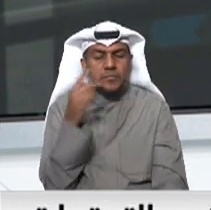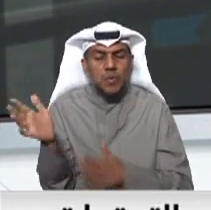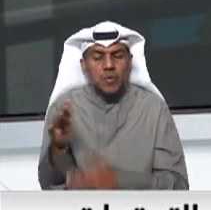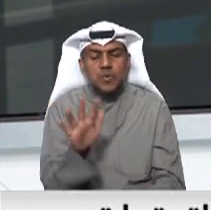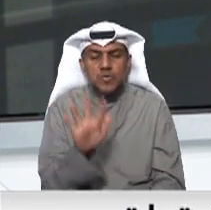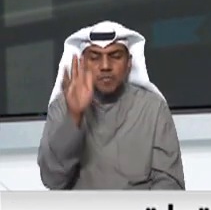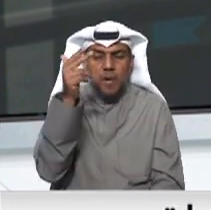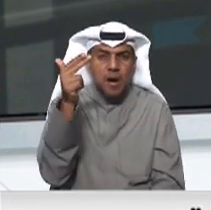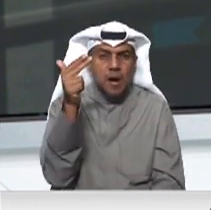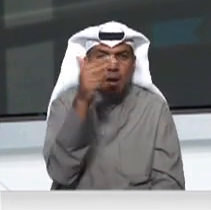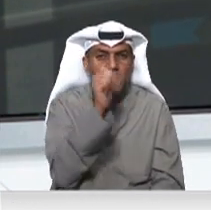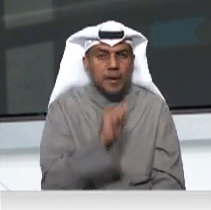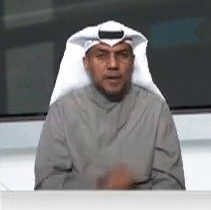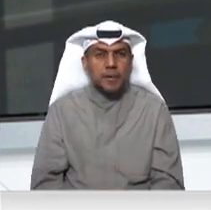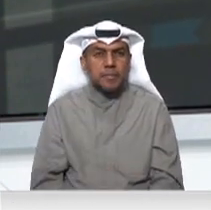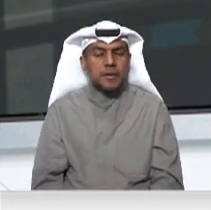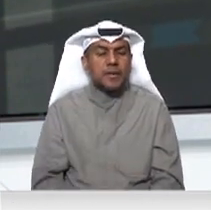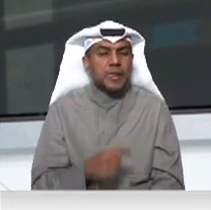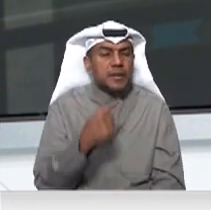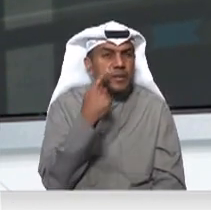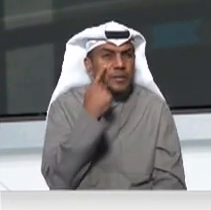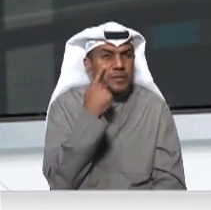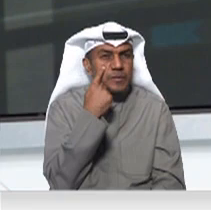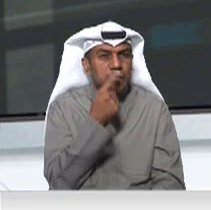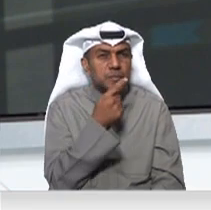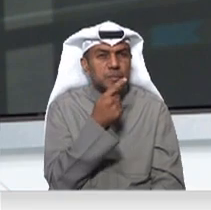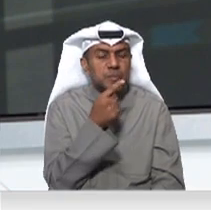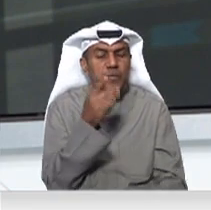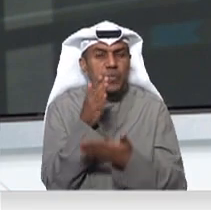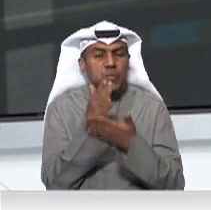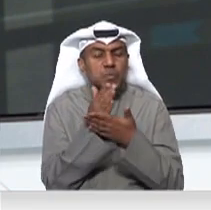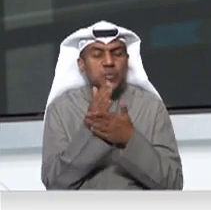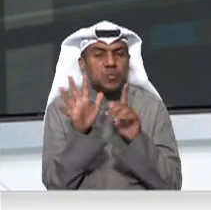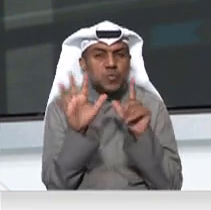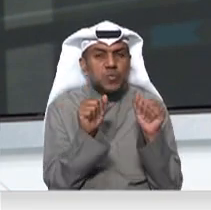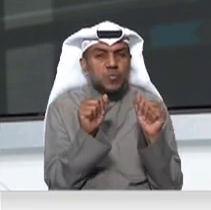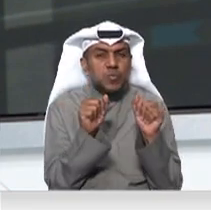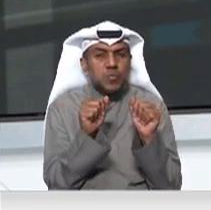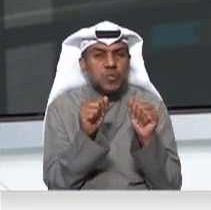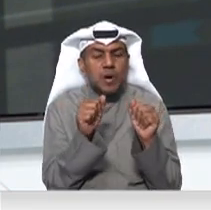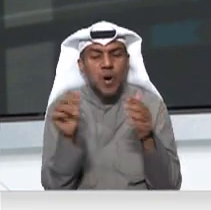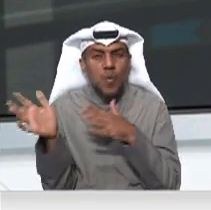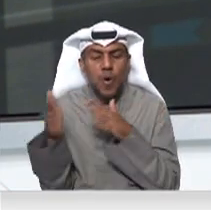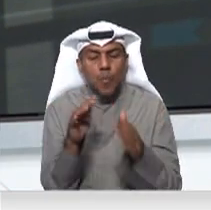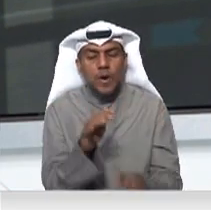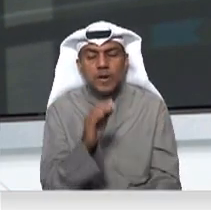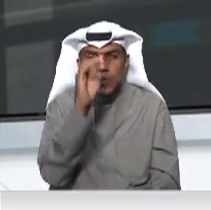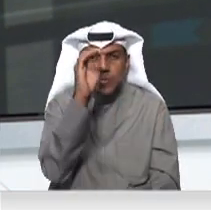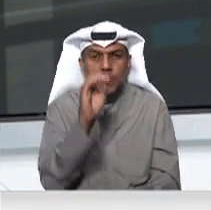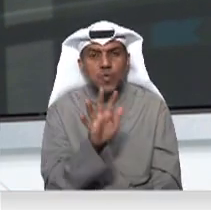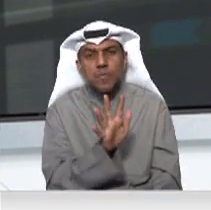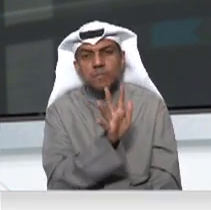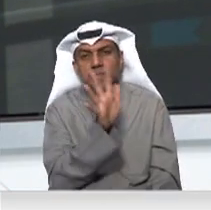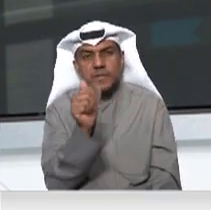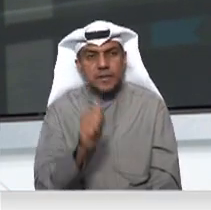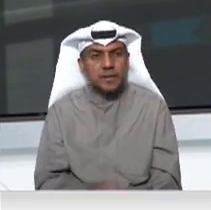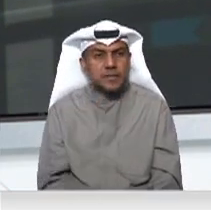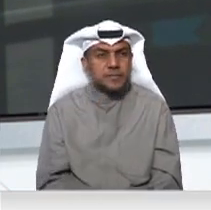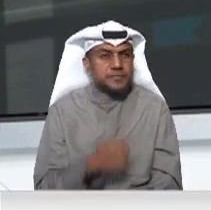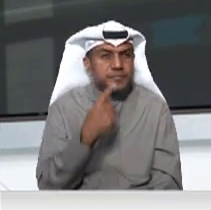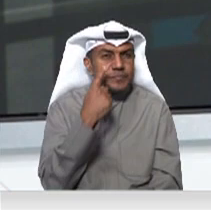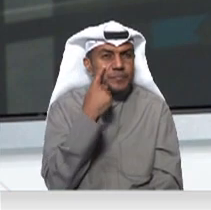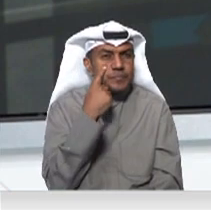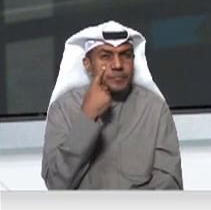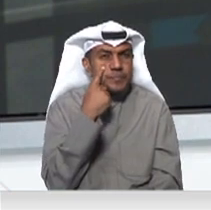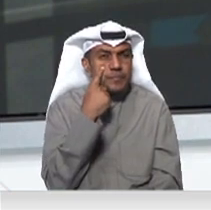شمالية غربية إلى متقلبة الاتجاه في منتصف الأسبوع وتتحول الرياح للرياح الجنوبية الشرقية ابتداء من